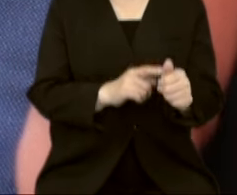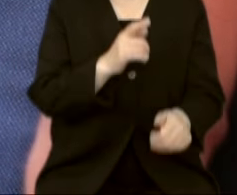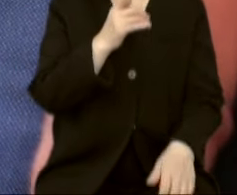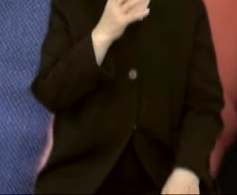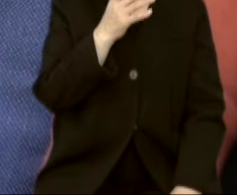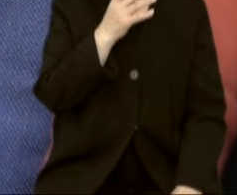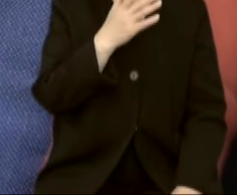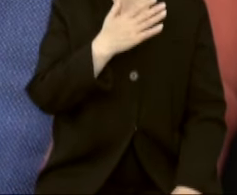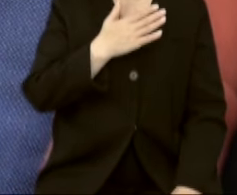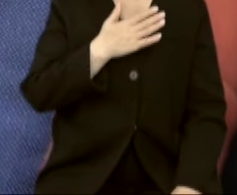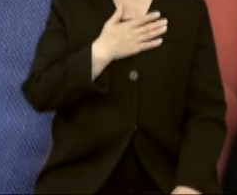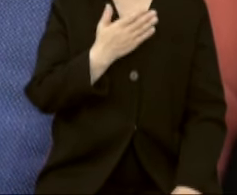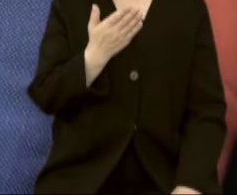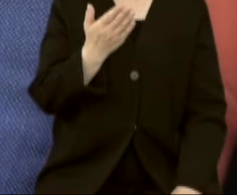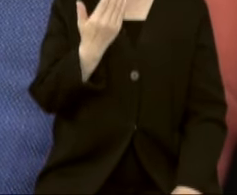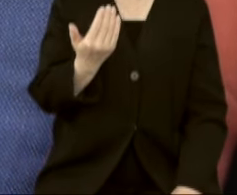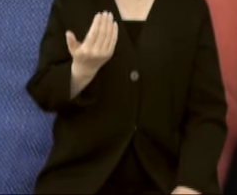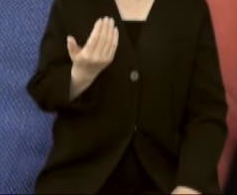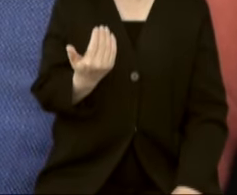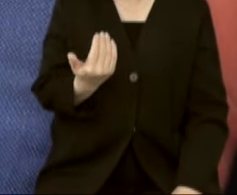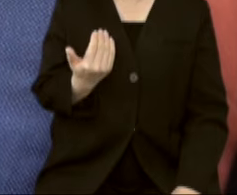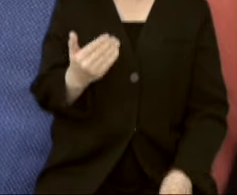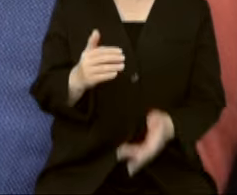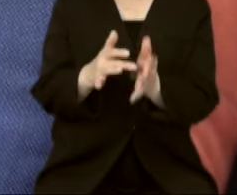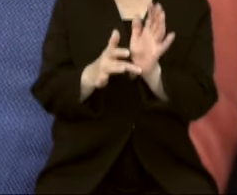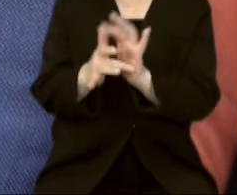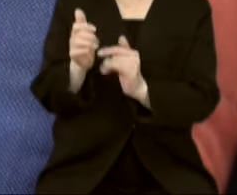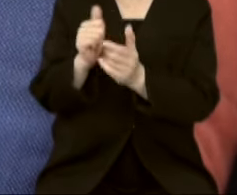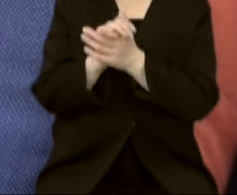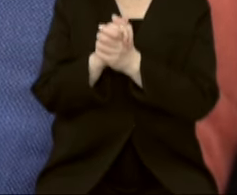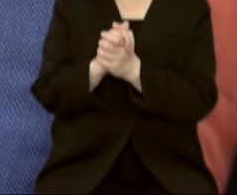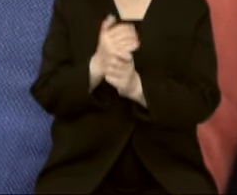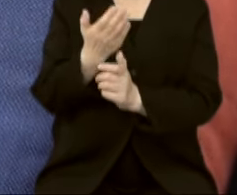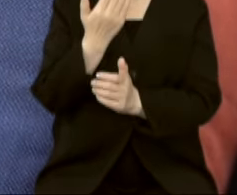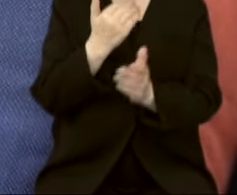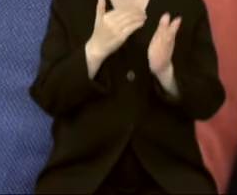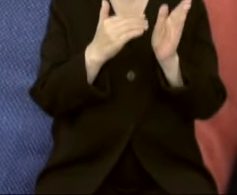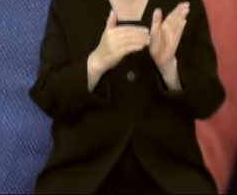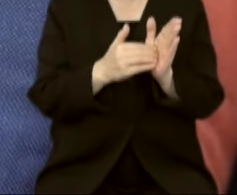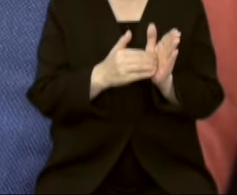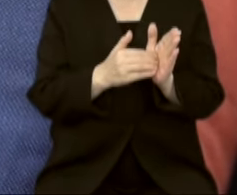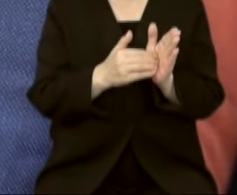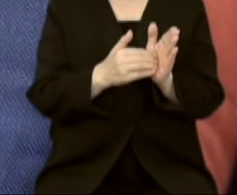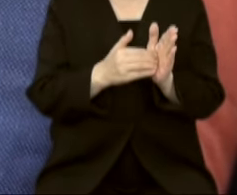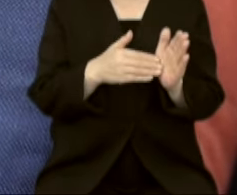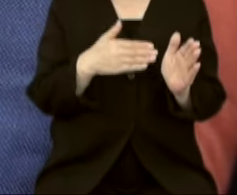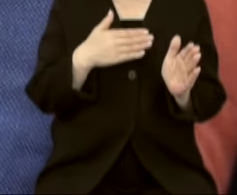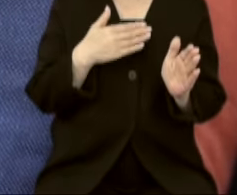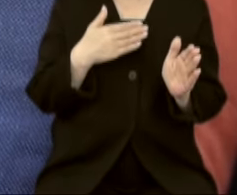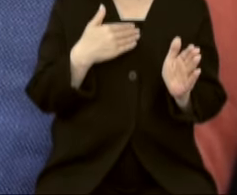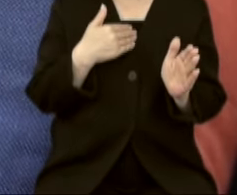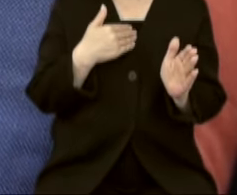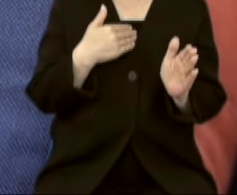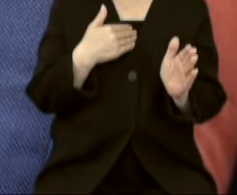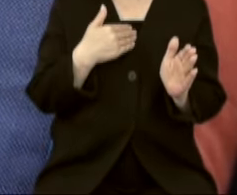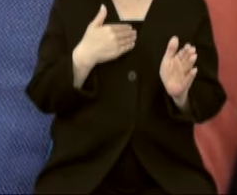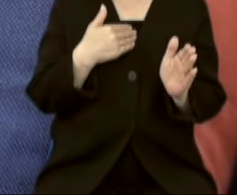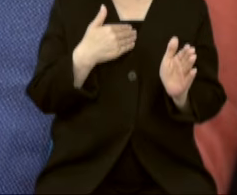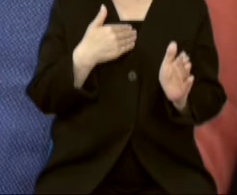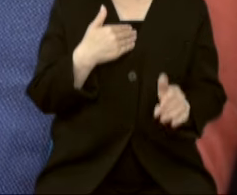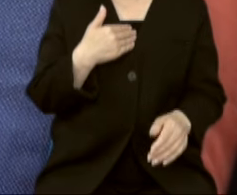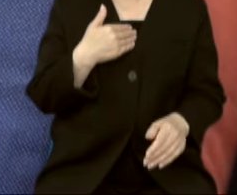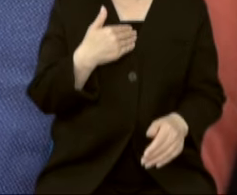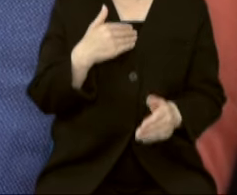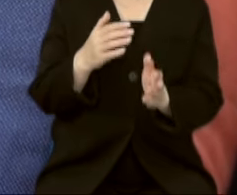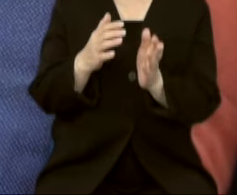아, 제가 먹기 전에 예수님한테 기도하고 먹었어요. 오. 아마 저와 대신 아마 예수님은 그거 먹을까